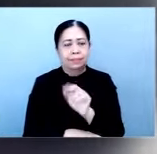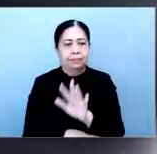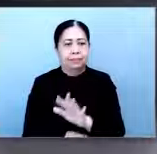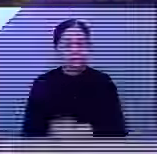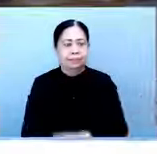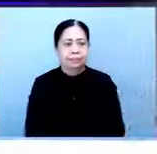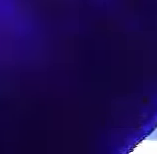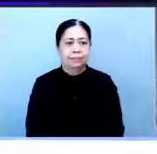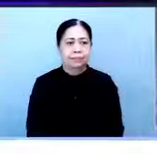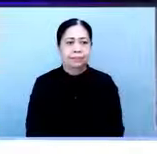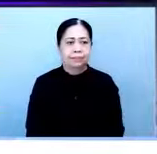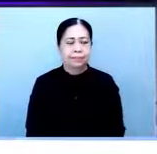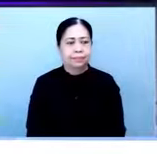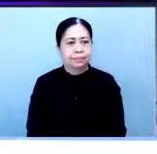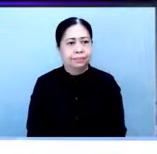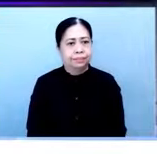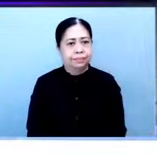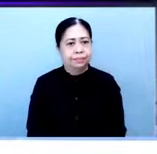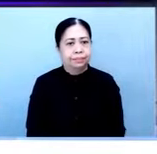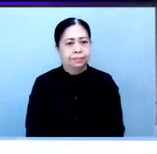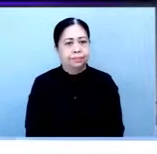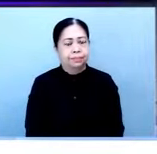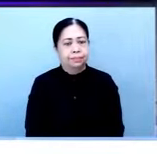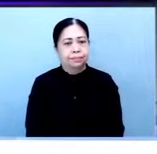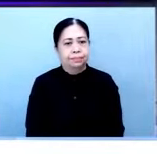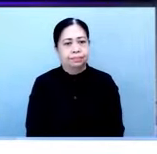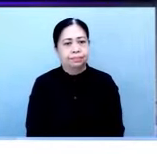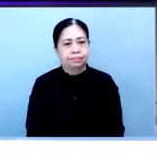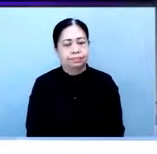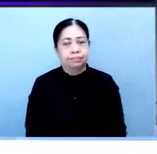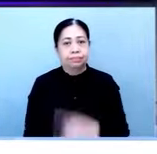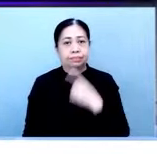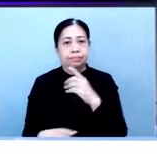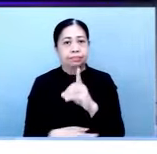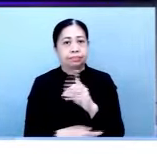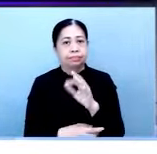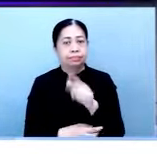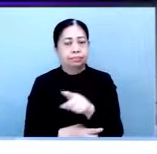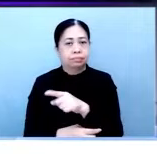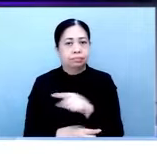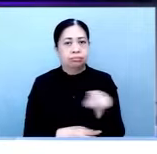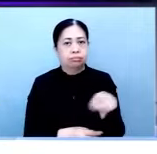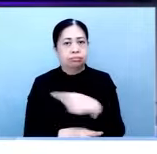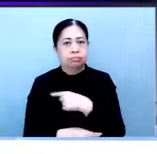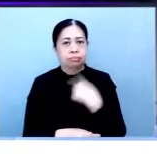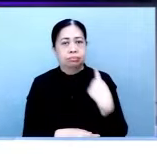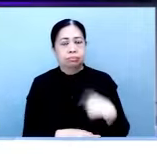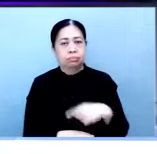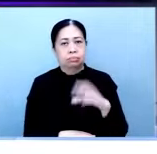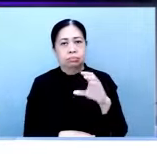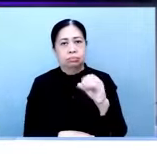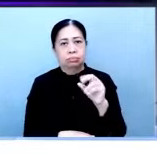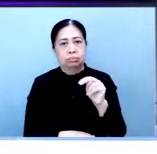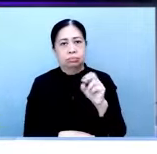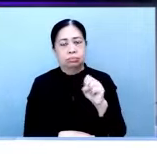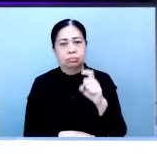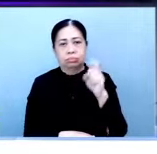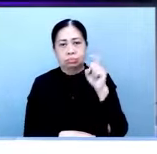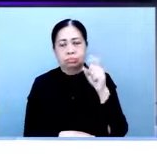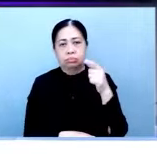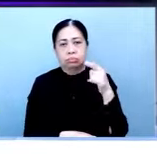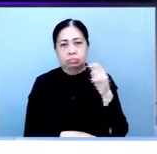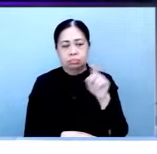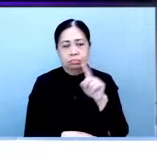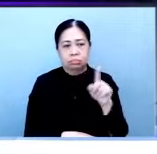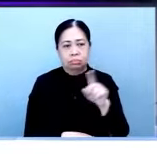News 5. Tinabla ng Department of Foreign Affairs ang banat ni Chinese Consul General Zhang Zhen kaugnay